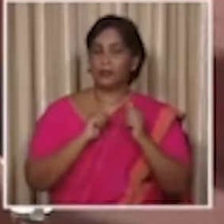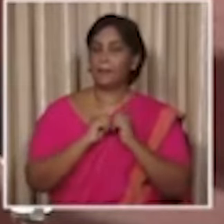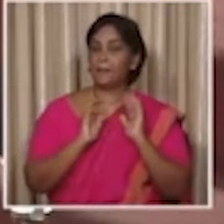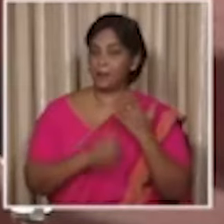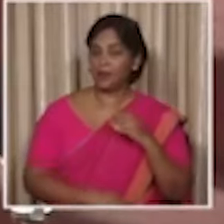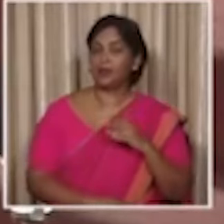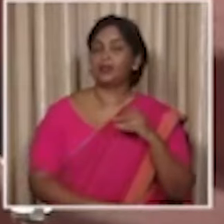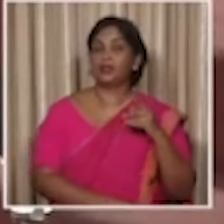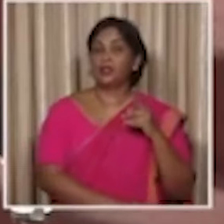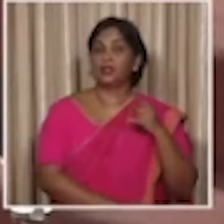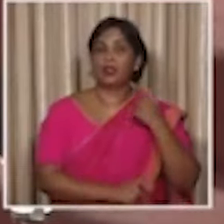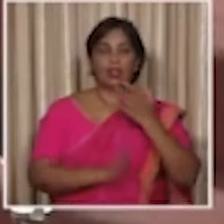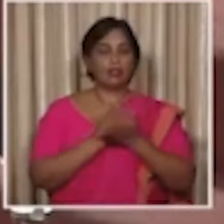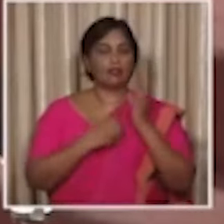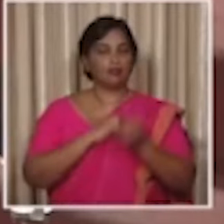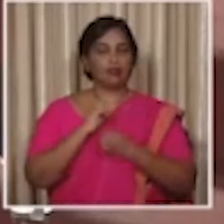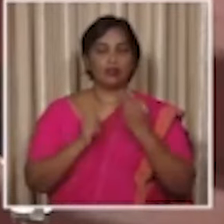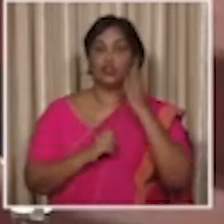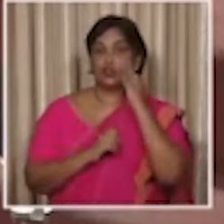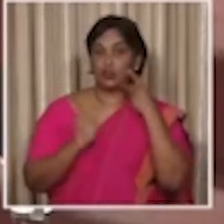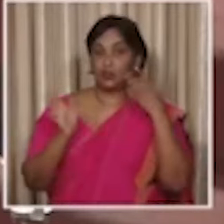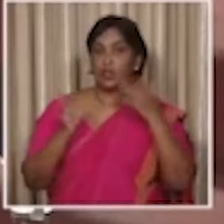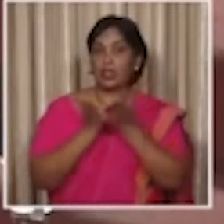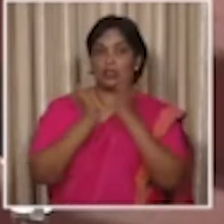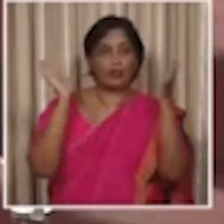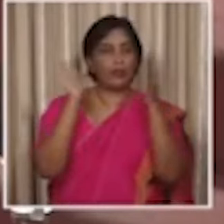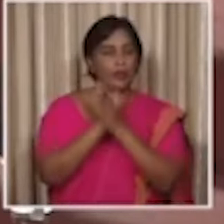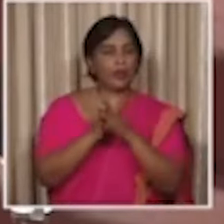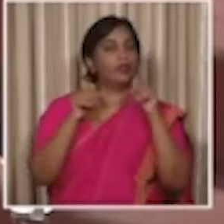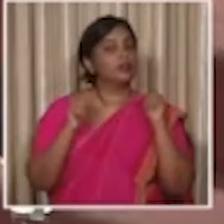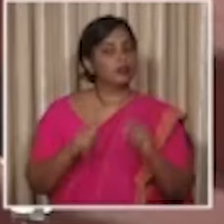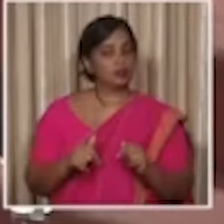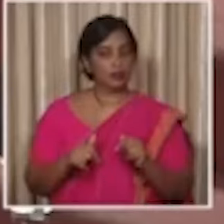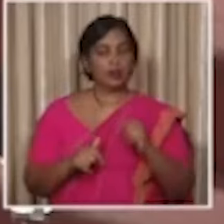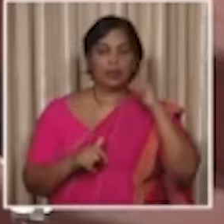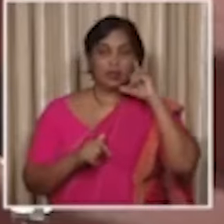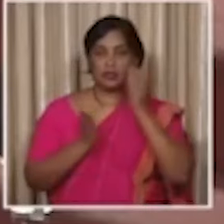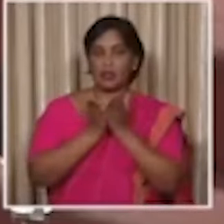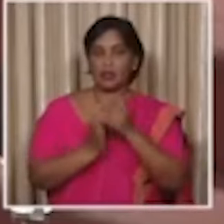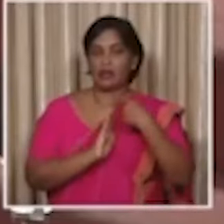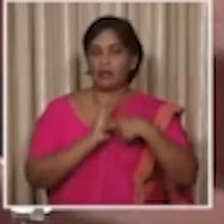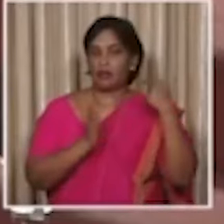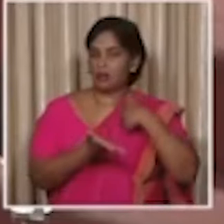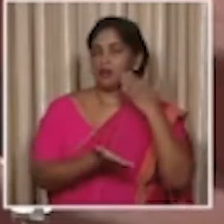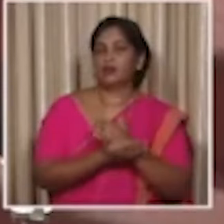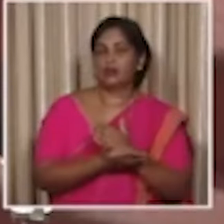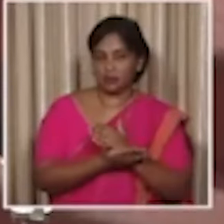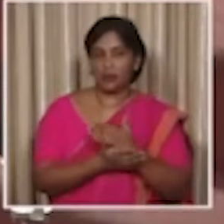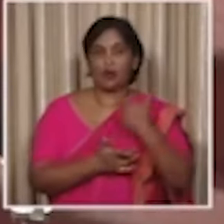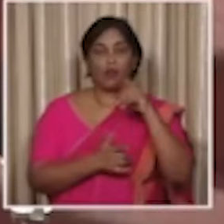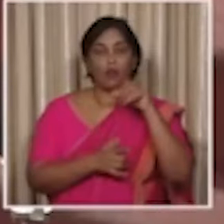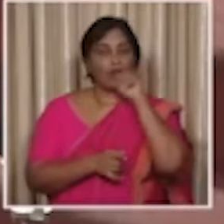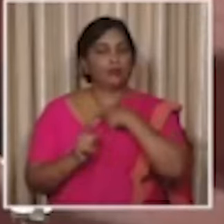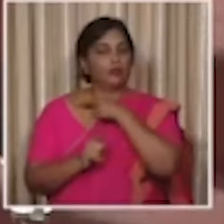ගත්තම ඉන්දියාව කුපිත වුණා. එදා සෝවියට් දේශයත් එක්ක ඉන්දියාවේ හිටියේ. දැන් මේ වෙනකොට චීන නව ලංකාවට එන්නව ඒක නැවැත්තුවා ඒක මාලදිවයිනට